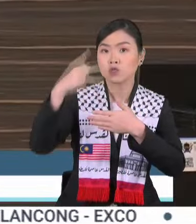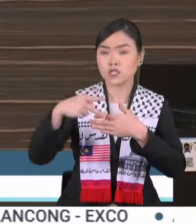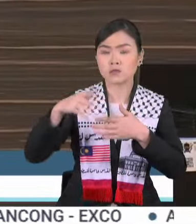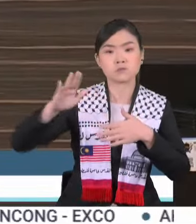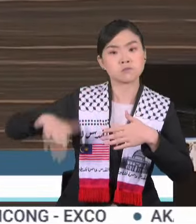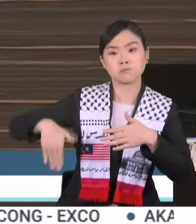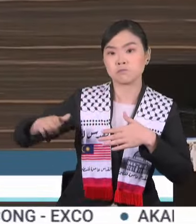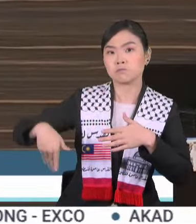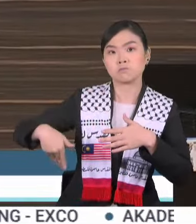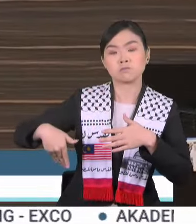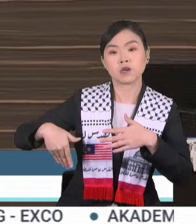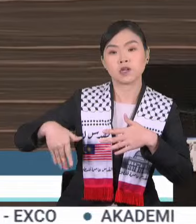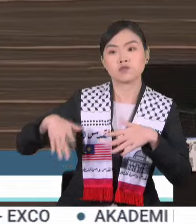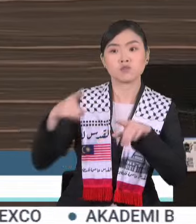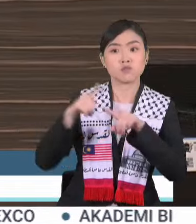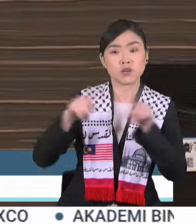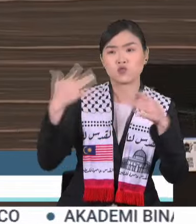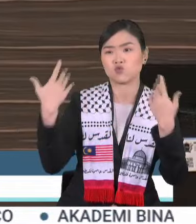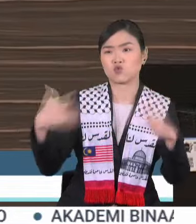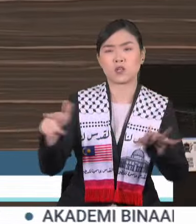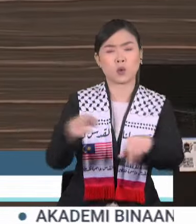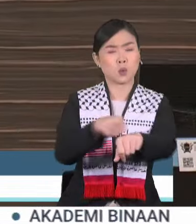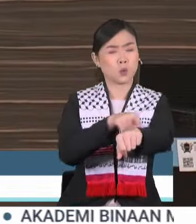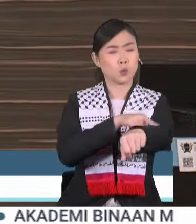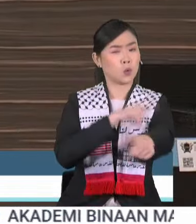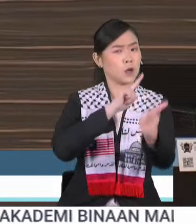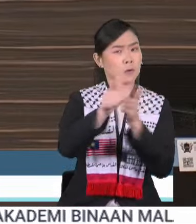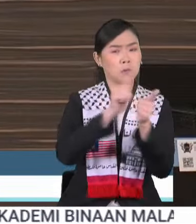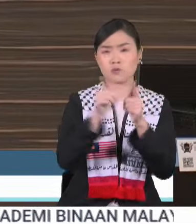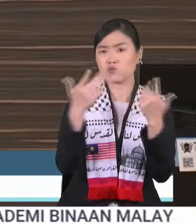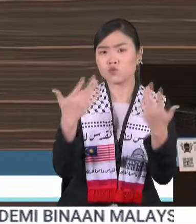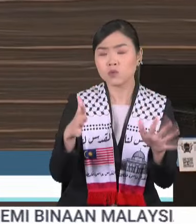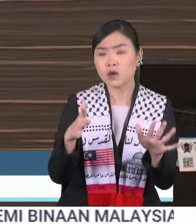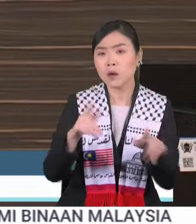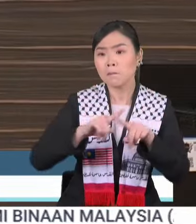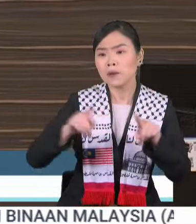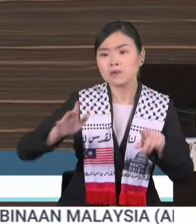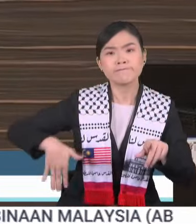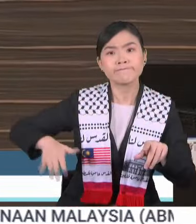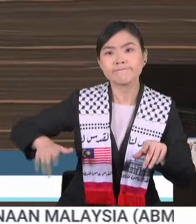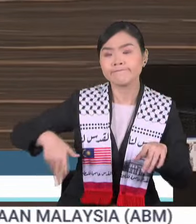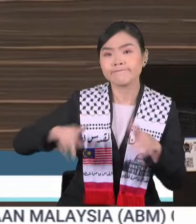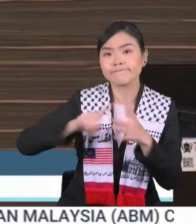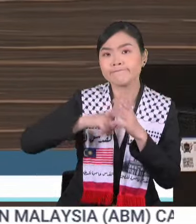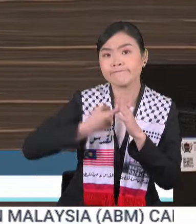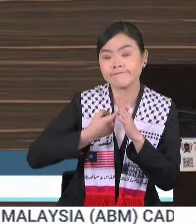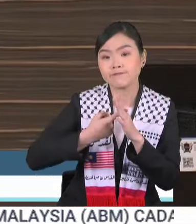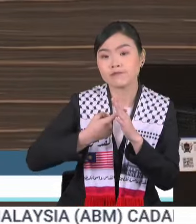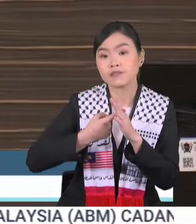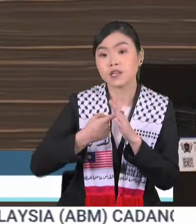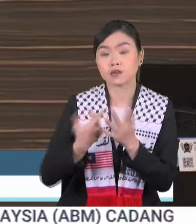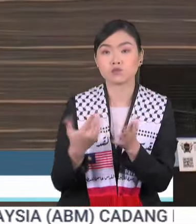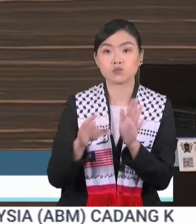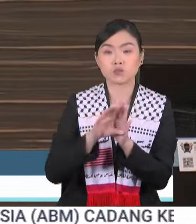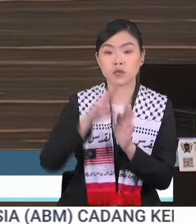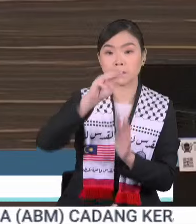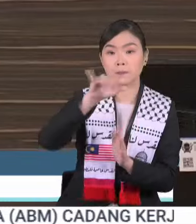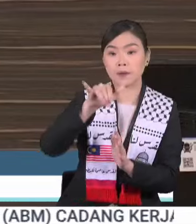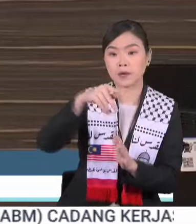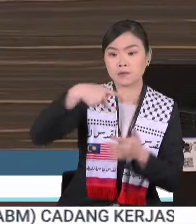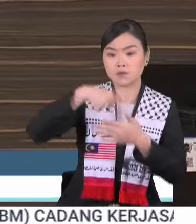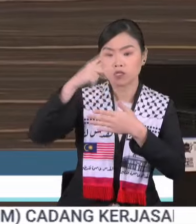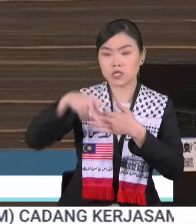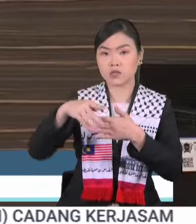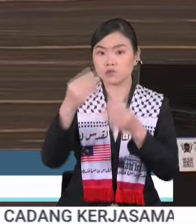Negeri Sembilan meskipun telah lama diluluskan. Berdasarkan kepada data yang diperoleh daripada sistem My Project,